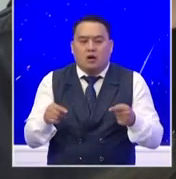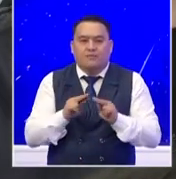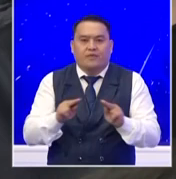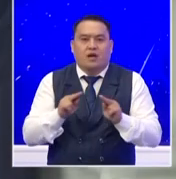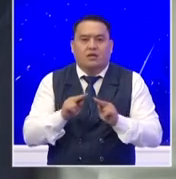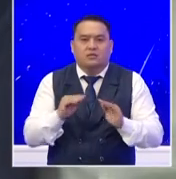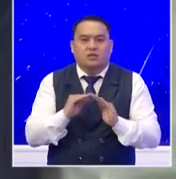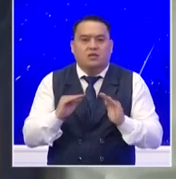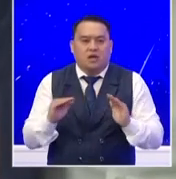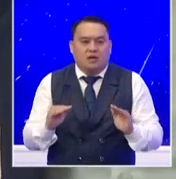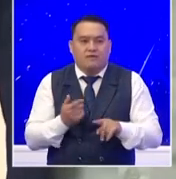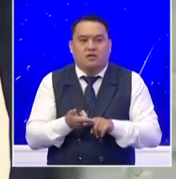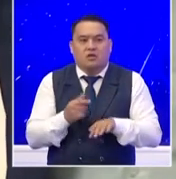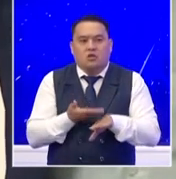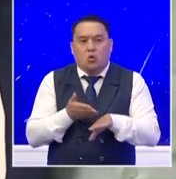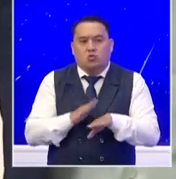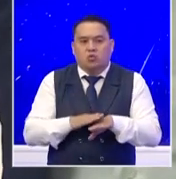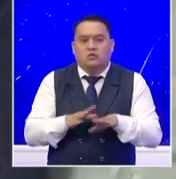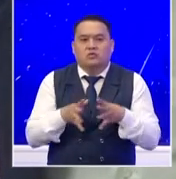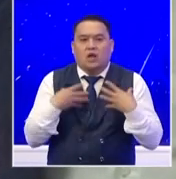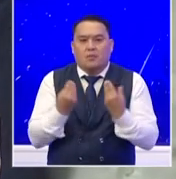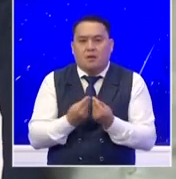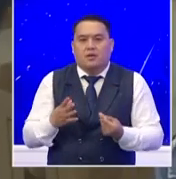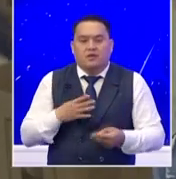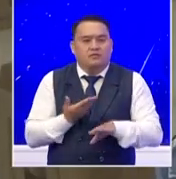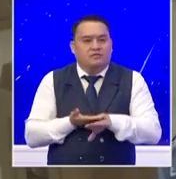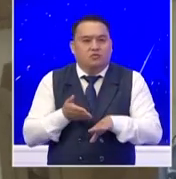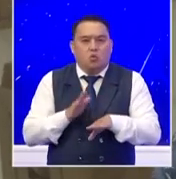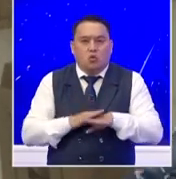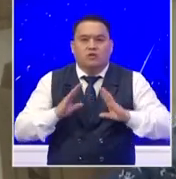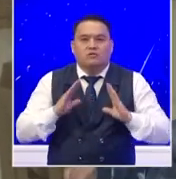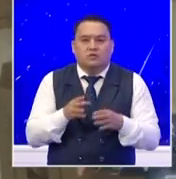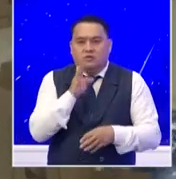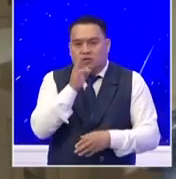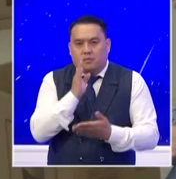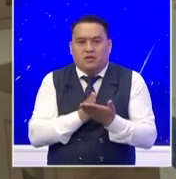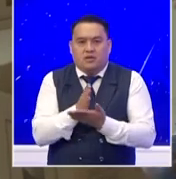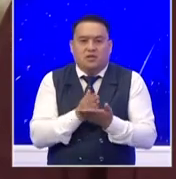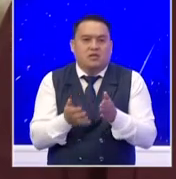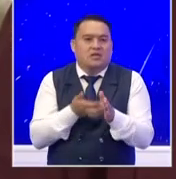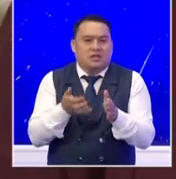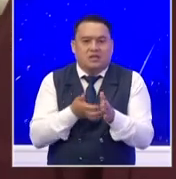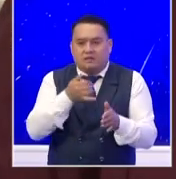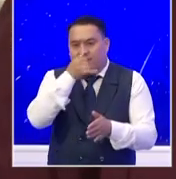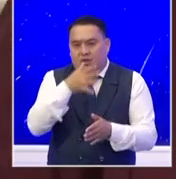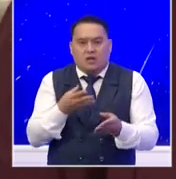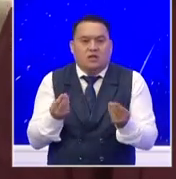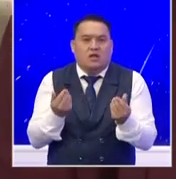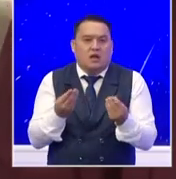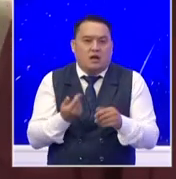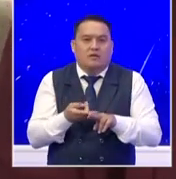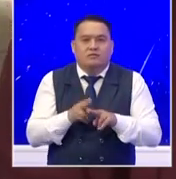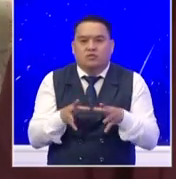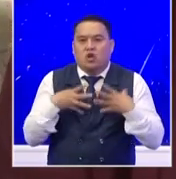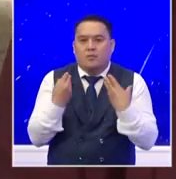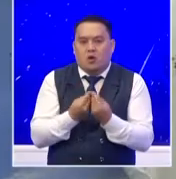воспитывает младших детей. В это тягостное время семья оказалась в сложной ситуации. Зарабатываемых денег не хватает, чтобы прокормить семью. Именно с